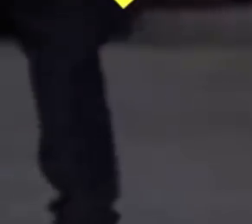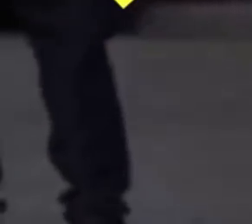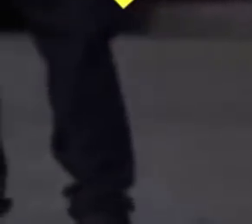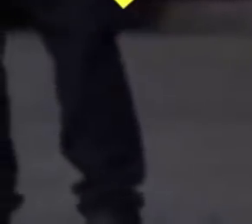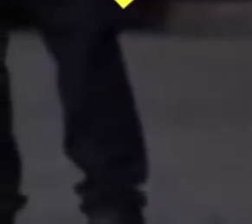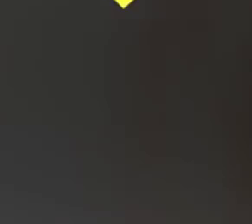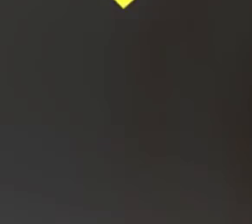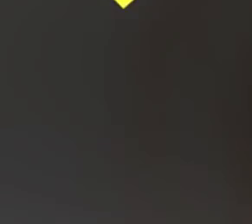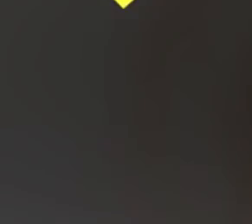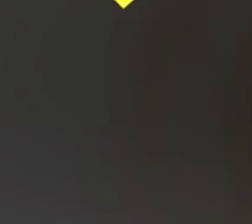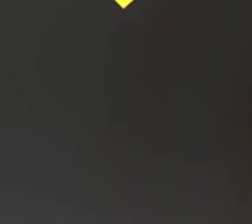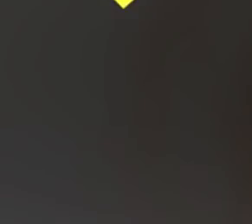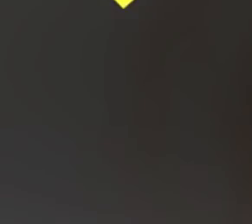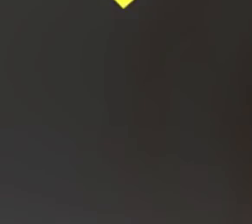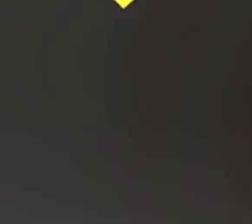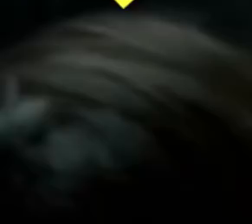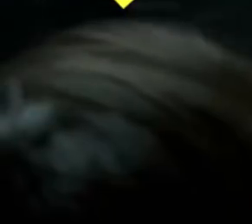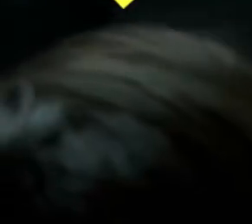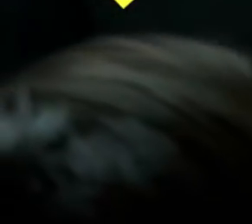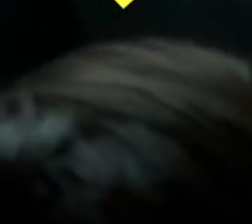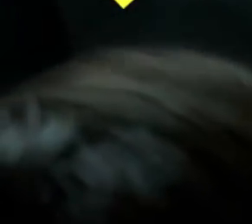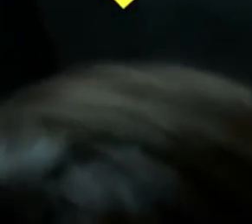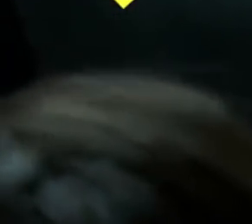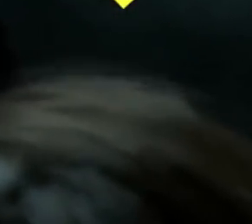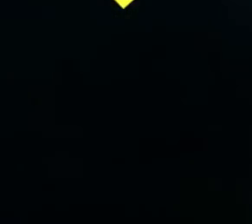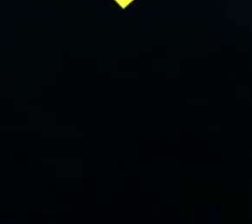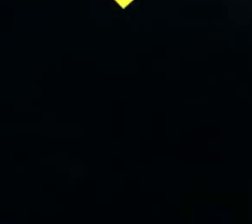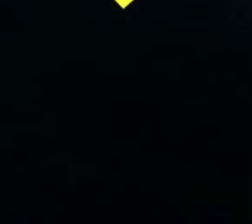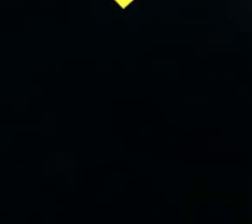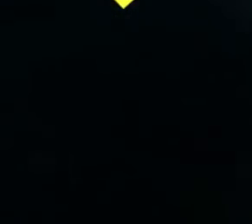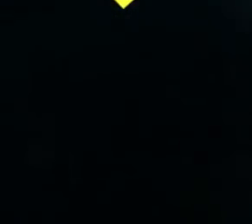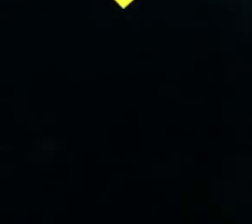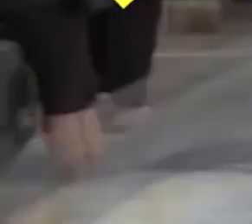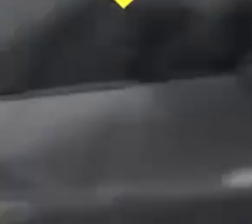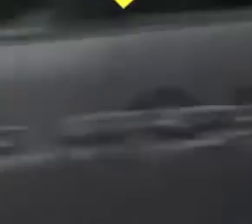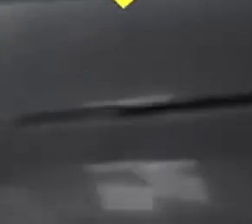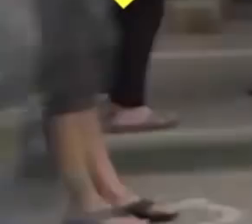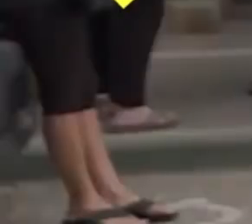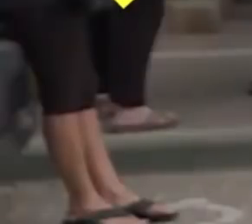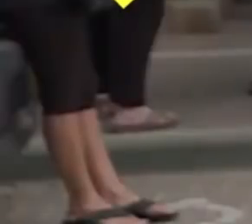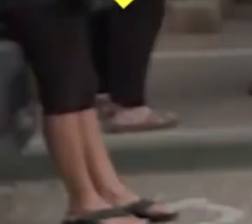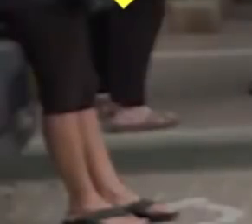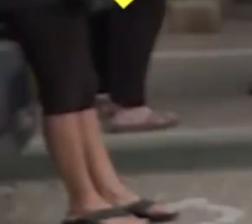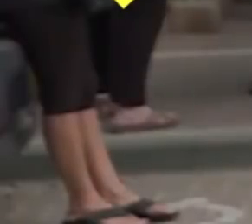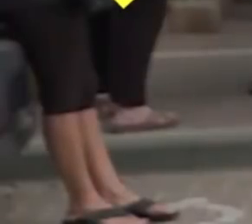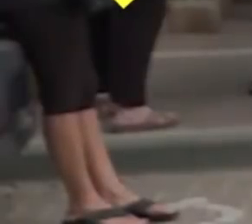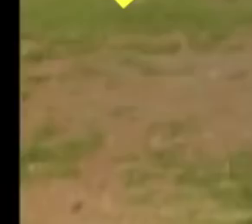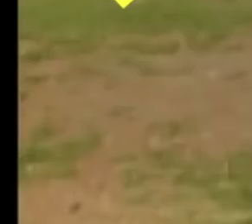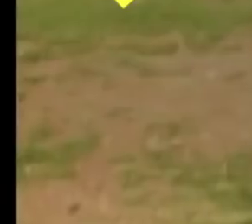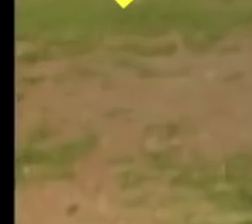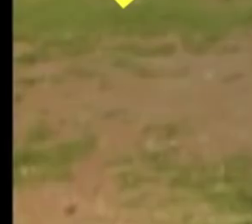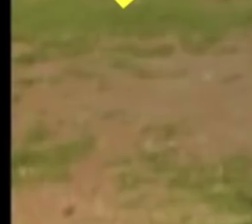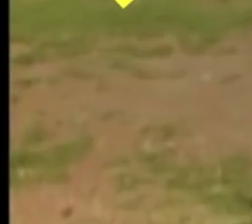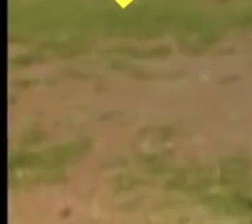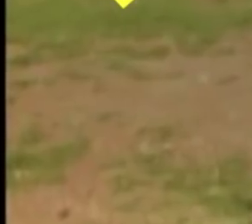פיגוע בברקן. קים לבן גונדי חזקל מובאת הלילה למנוחות בראש העין. היא הייתה רוח החיה במשפחה שלנו.